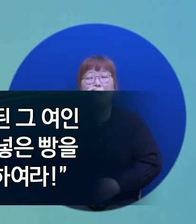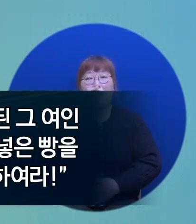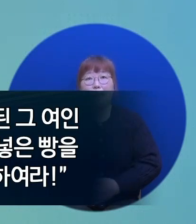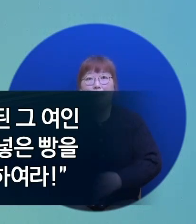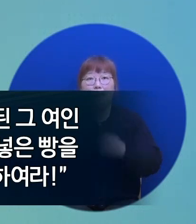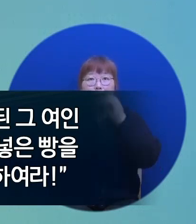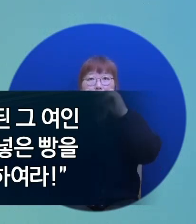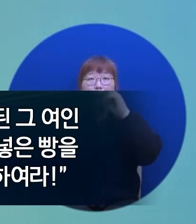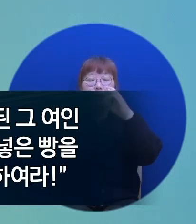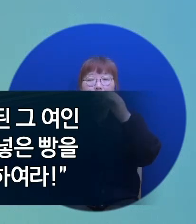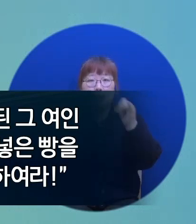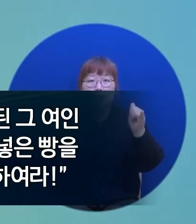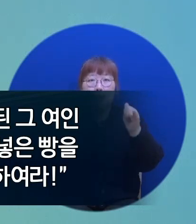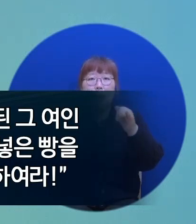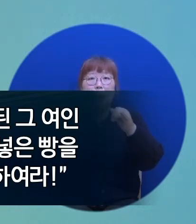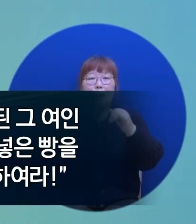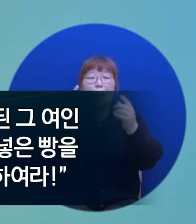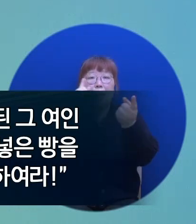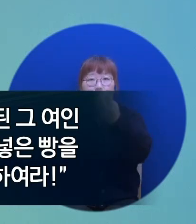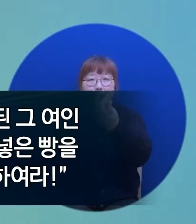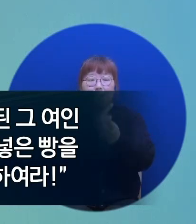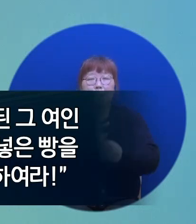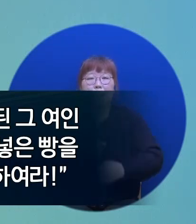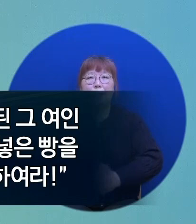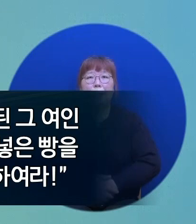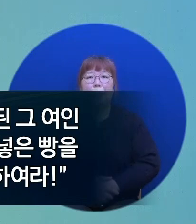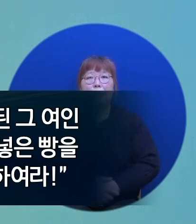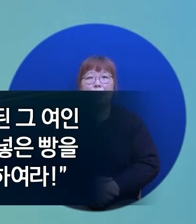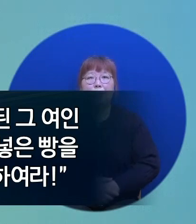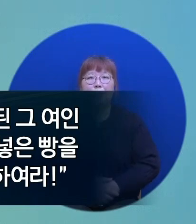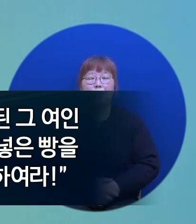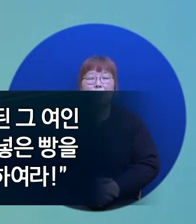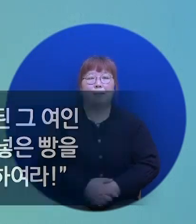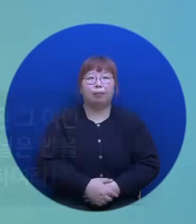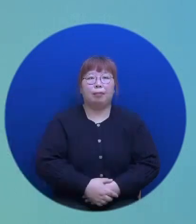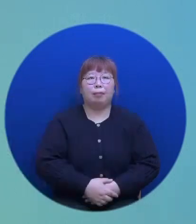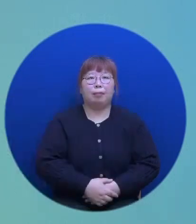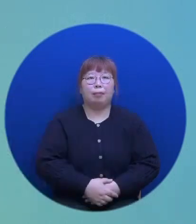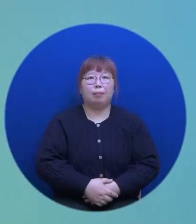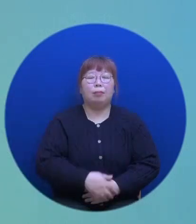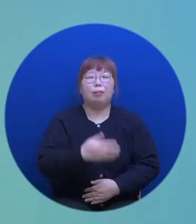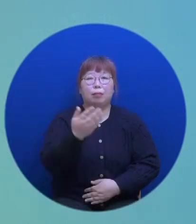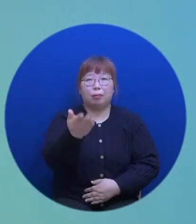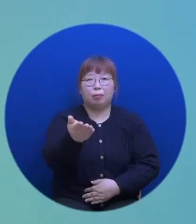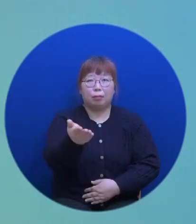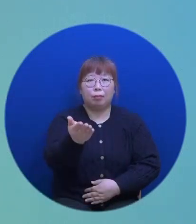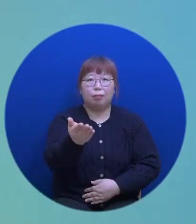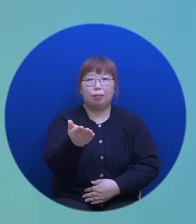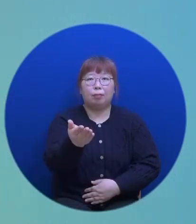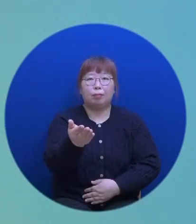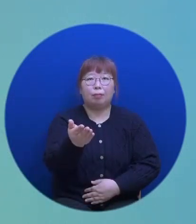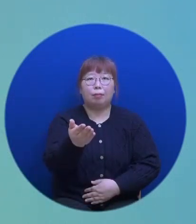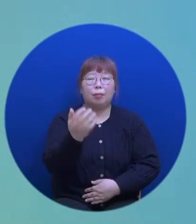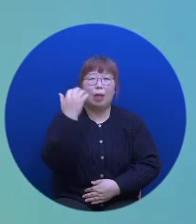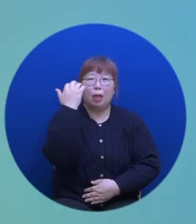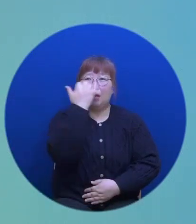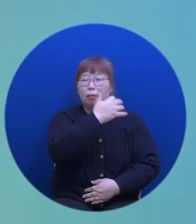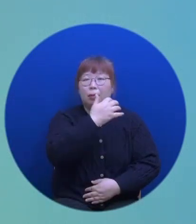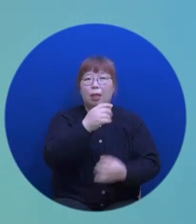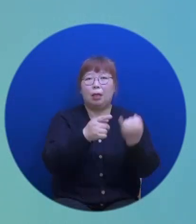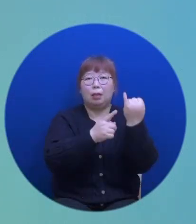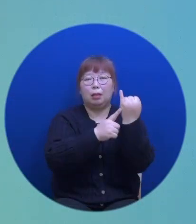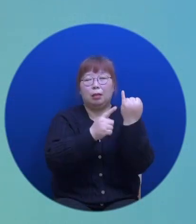선지자에게 찾아오셨어요. 그리고 말씀하십니다. 너는 음란한